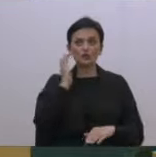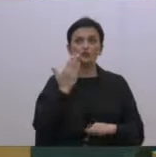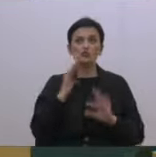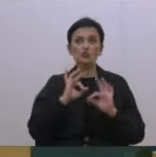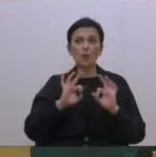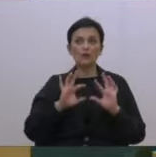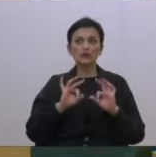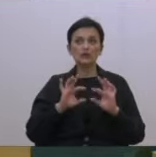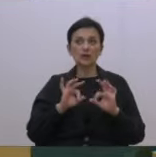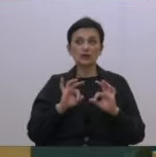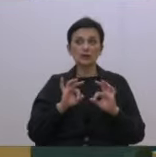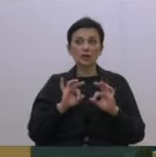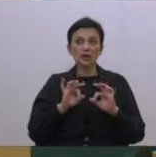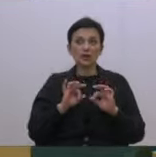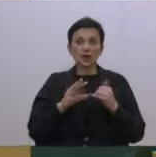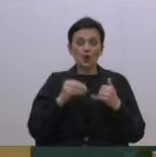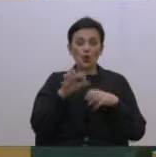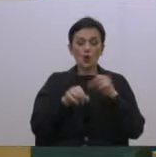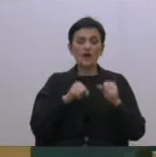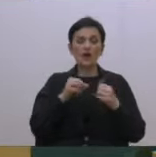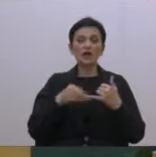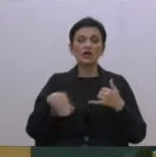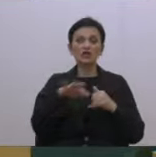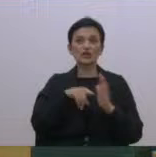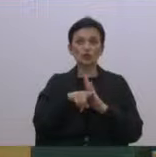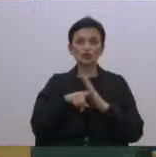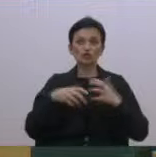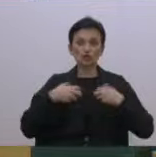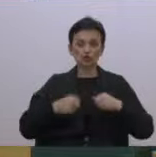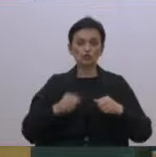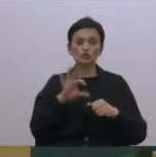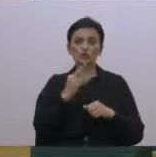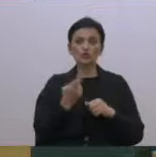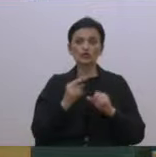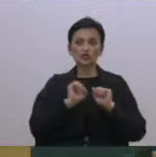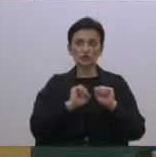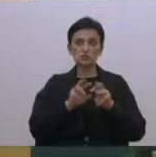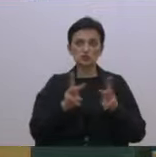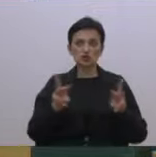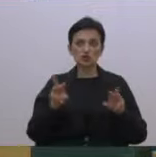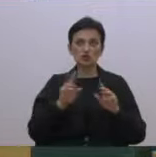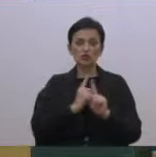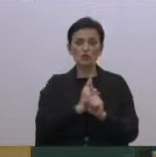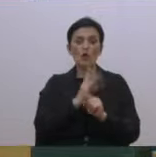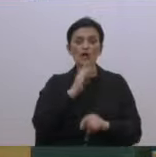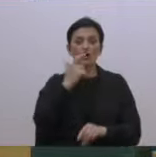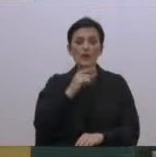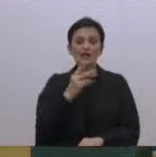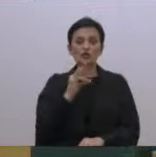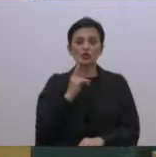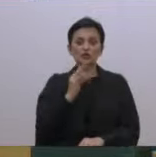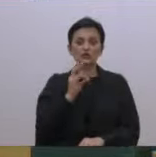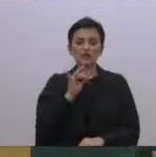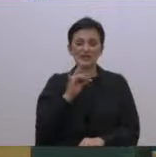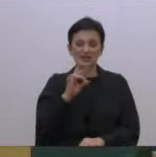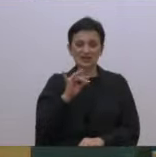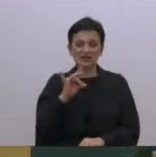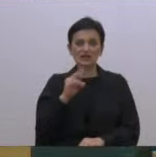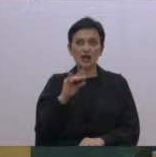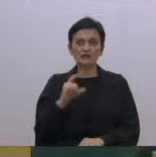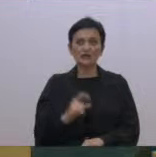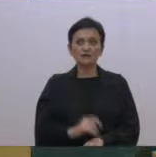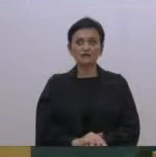მოხსენებელი ოკუპირებული ტერიტორიები და დევნილთა შრომის ჯანმრთელობისა და სოციალური დაცვის მინისტრის მოადგილე ქალბატონი ირინე წაქაძე.